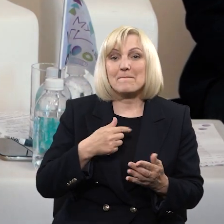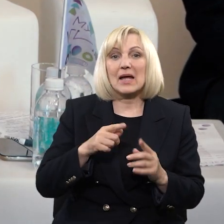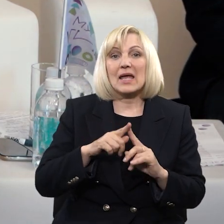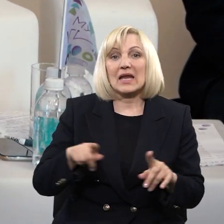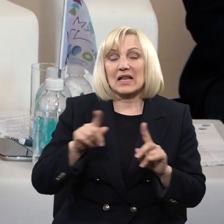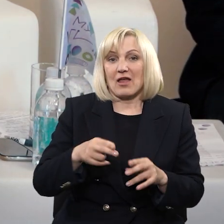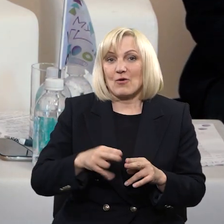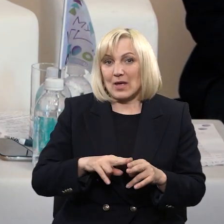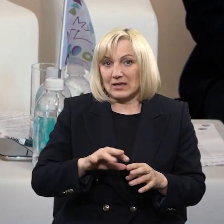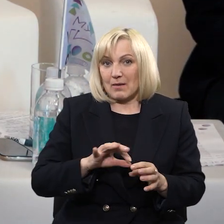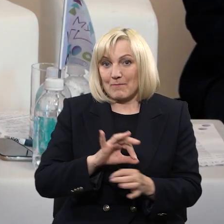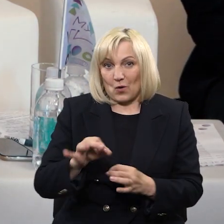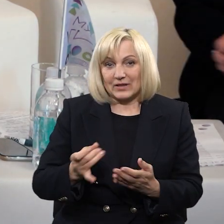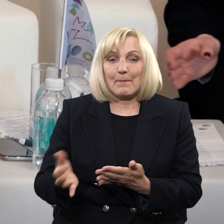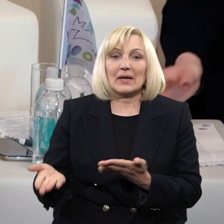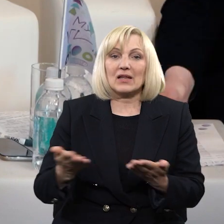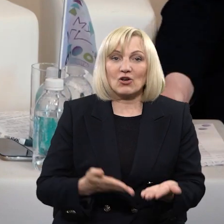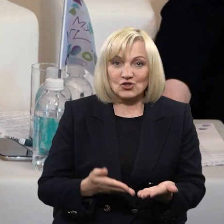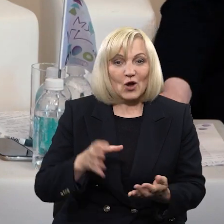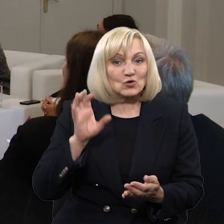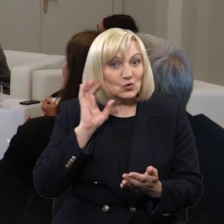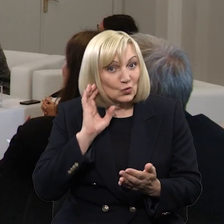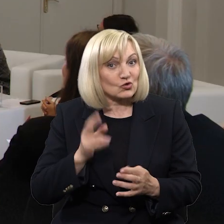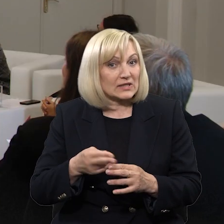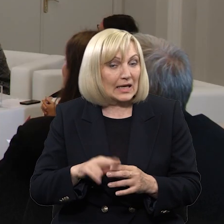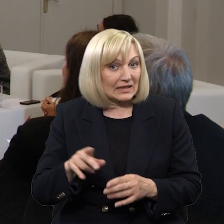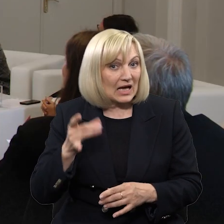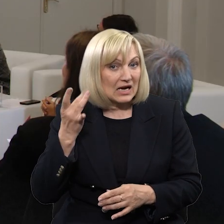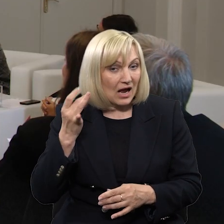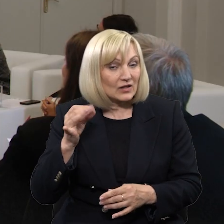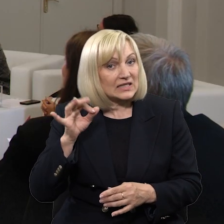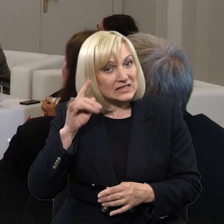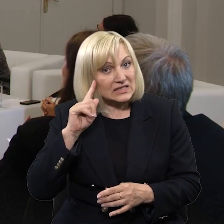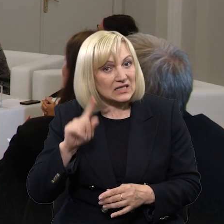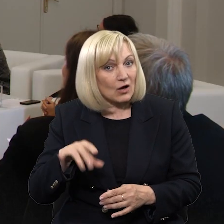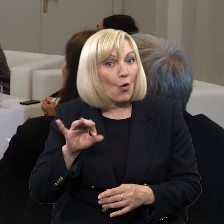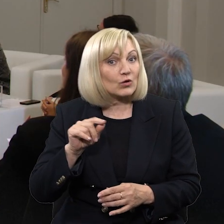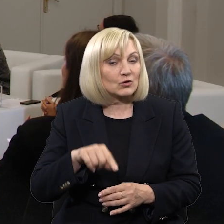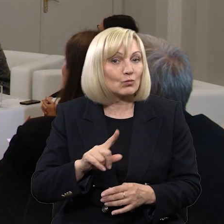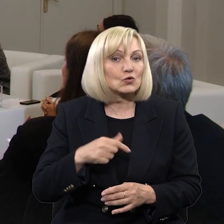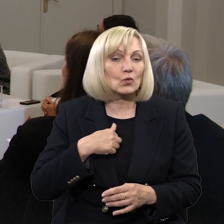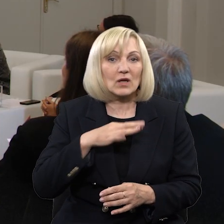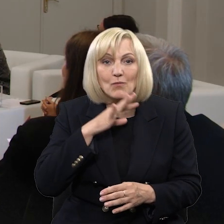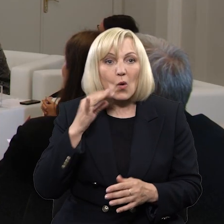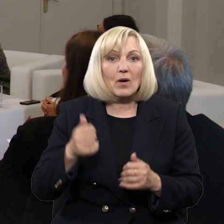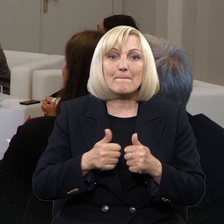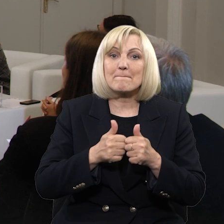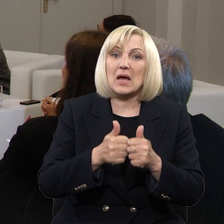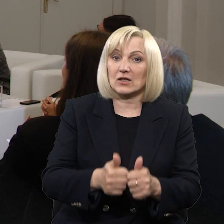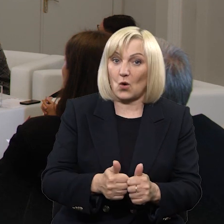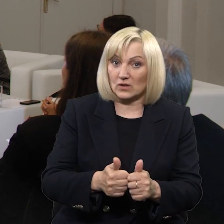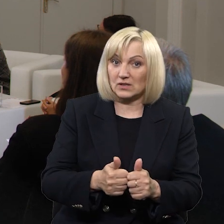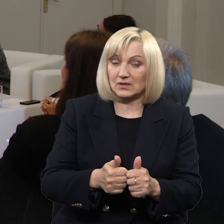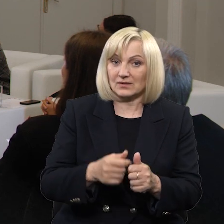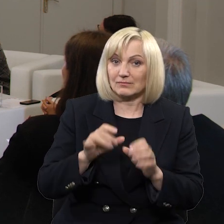рекламирует Этот проект и приглашаю слушать это радио и знать о том что у нас множество партнерских